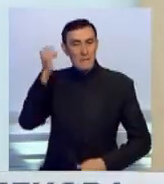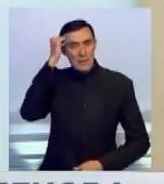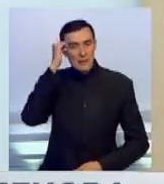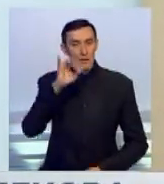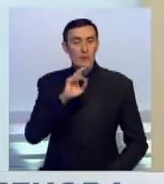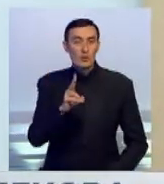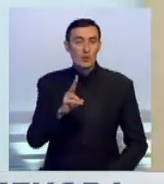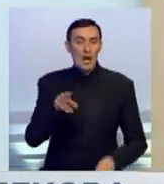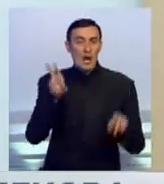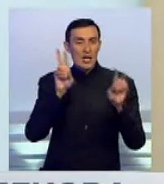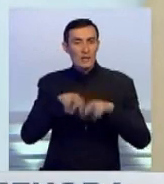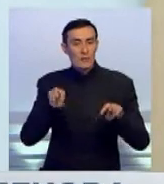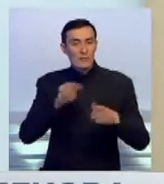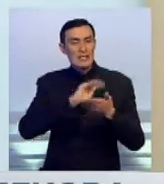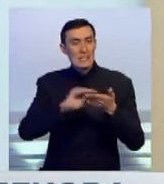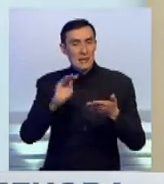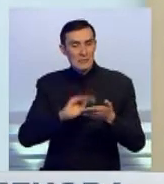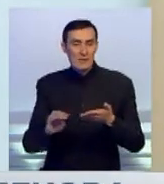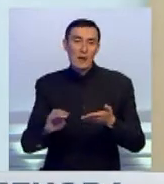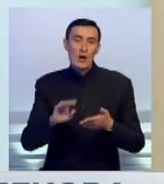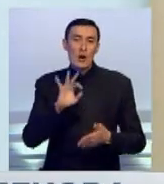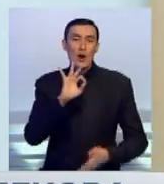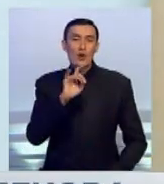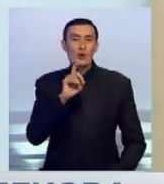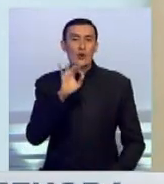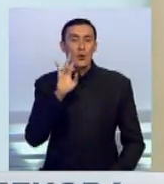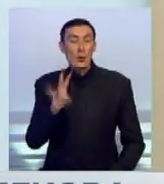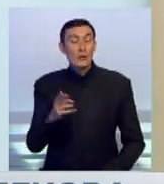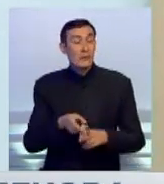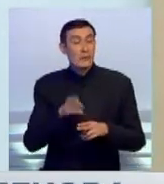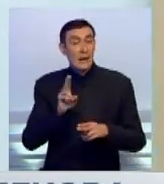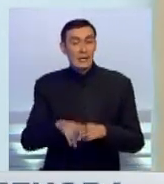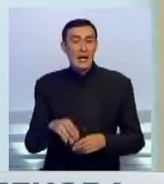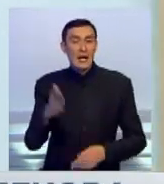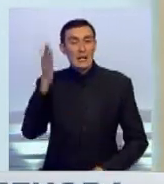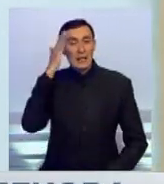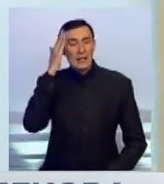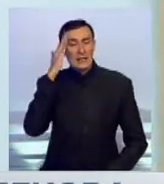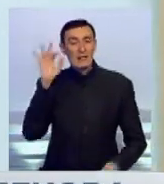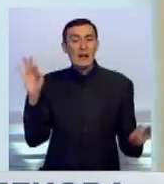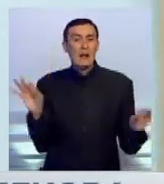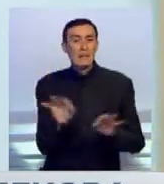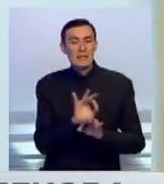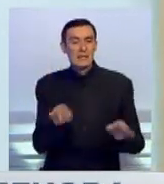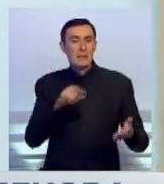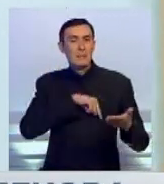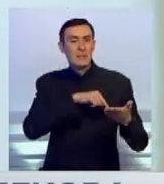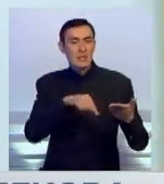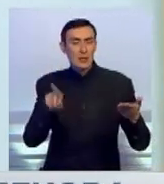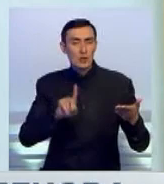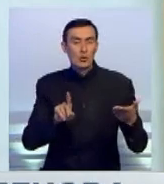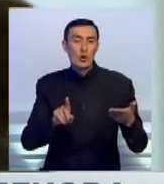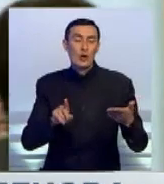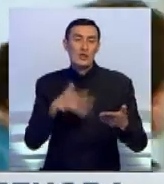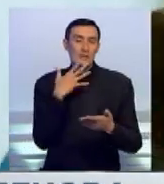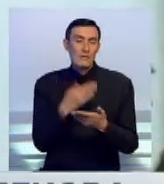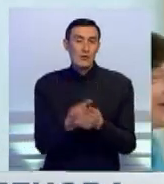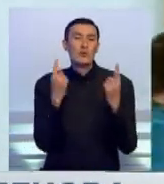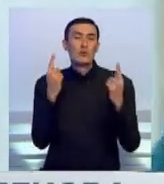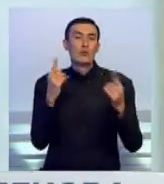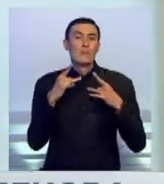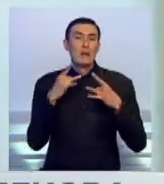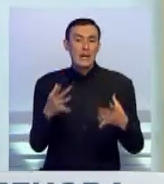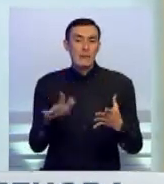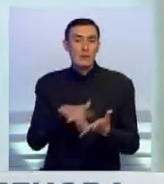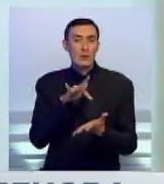например, расшифровки записей Орхон-Енисей. С другой стороны, это очень талантливый композитор, писатель. И то, что он решил отметить свой юбилей здесь,